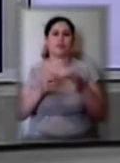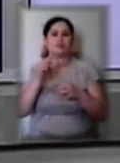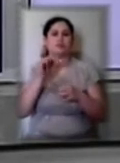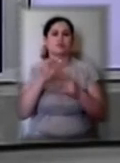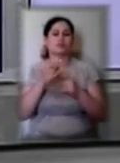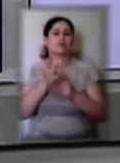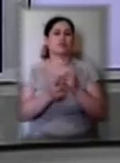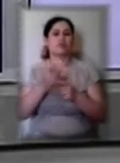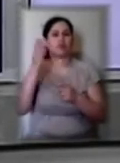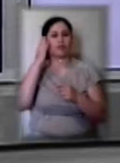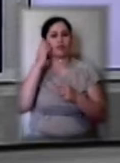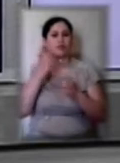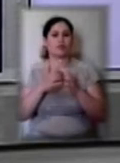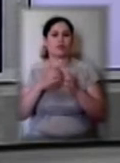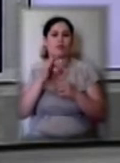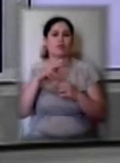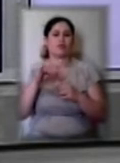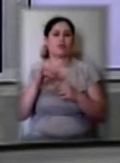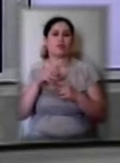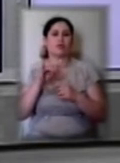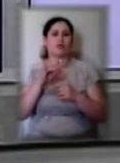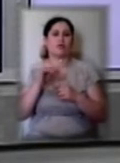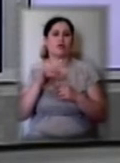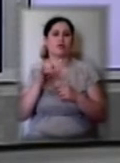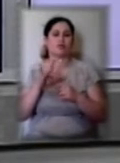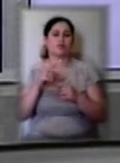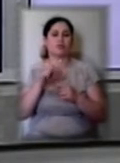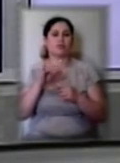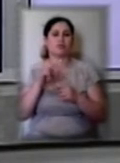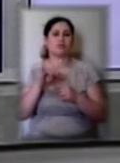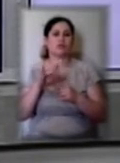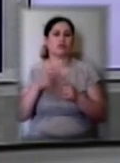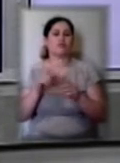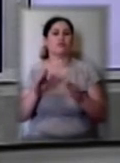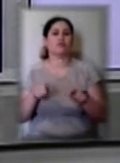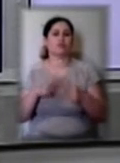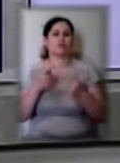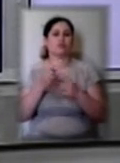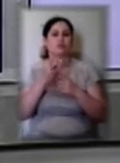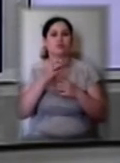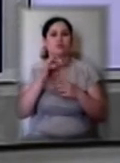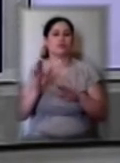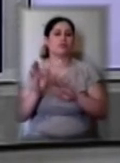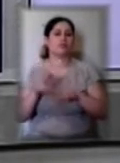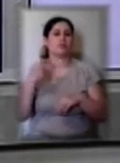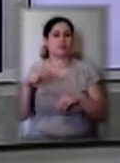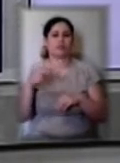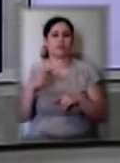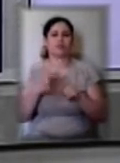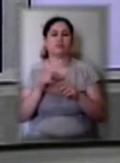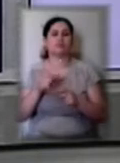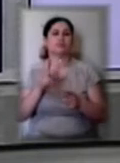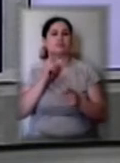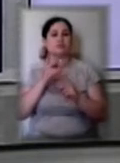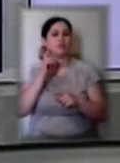голові Херсонської облради Владиславу Мангеру запобіжного заходу поновили о 13-й після перерви. Засідання триває.